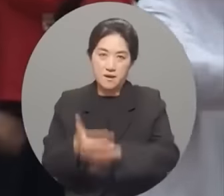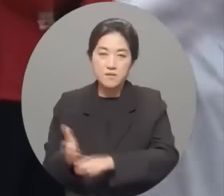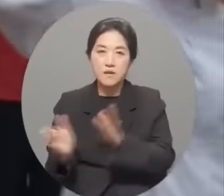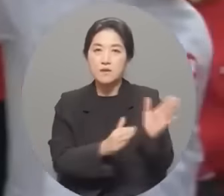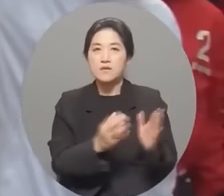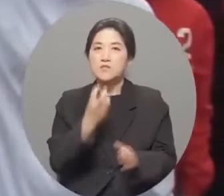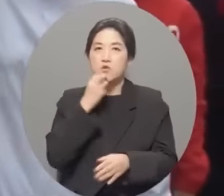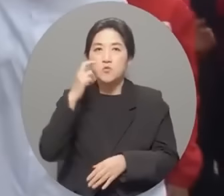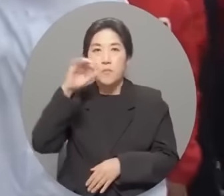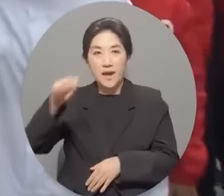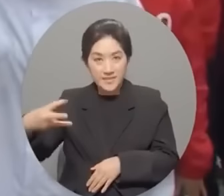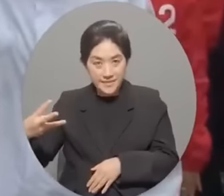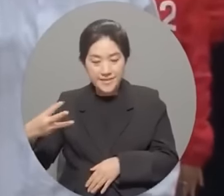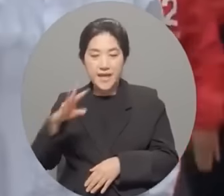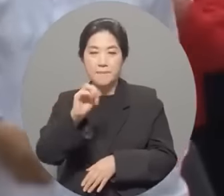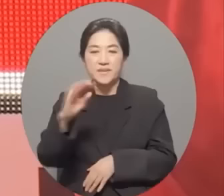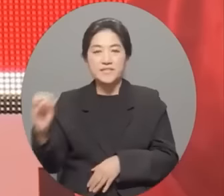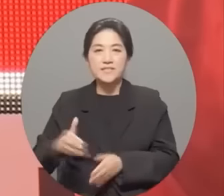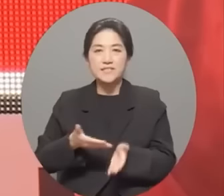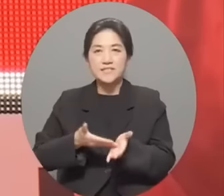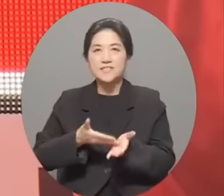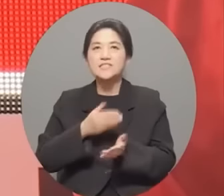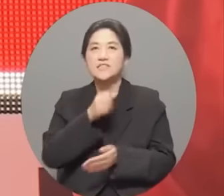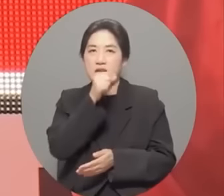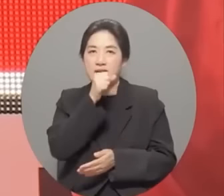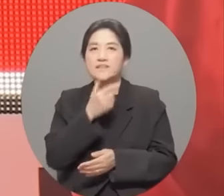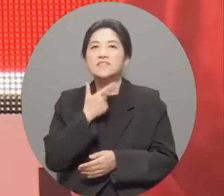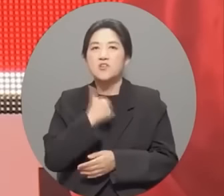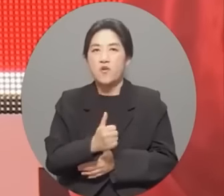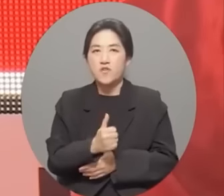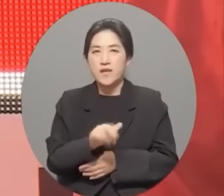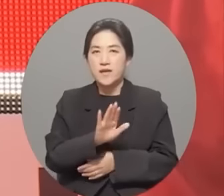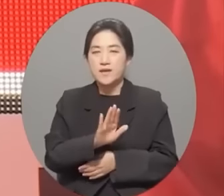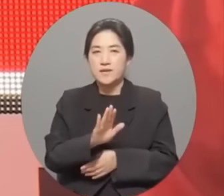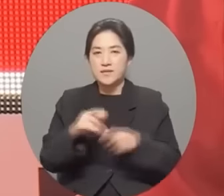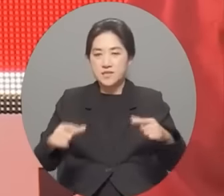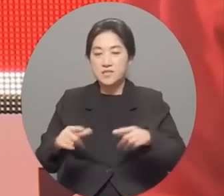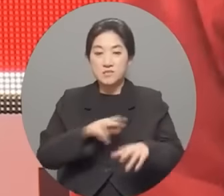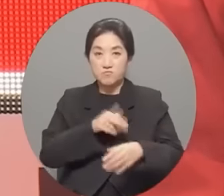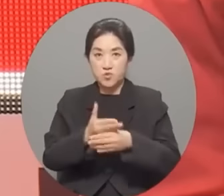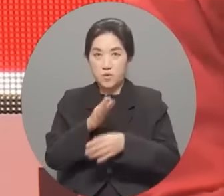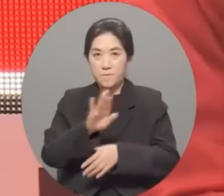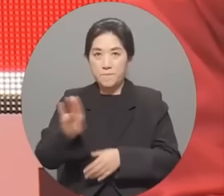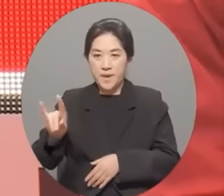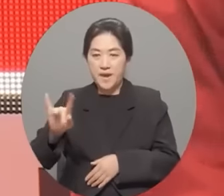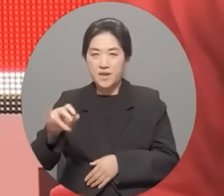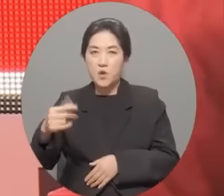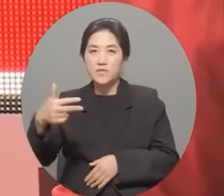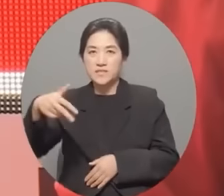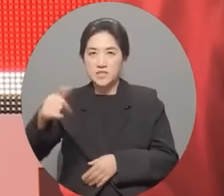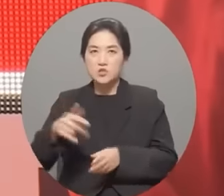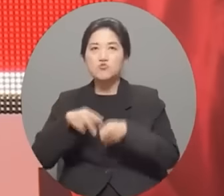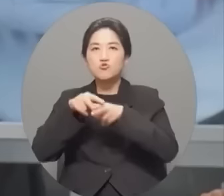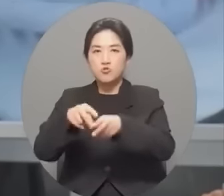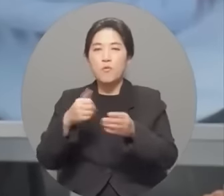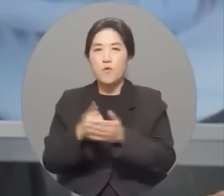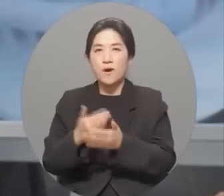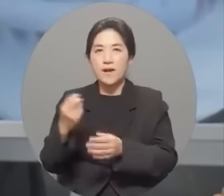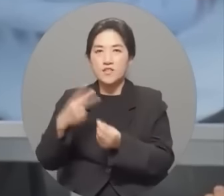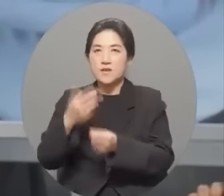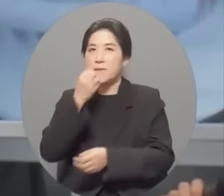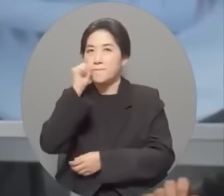서울 송파을에 mbc 앵 출신의 지역구 현역의원 국민의 힘 배현진 후보가 재선에 도전합니다